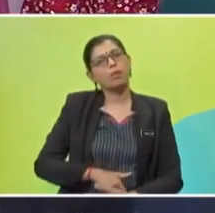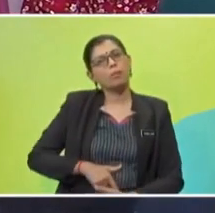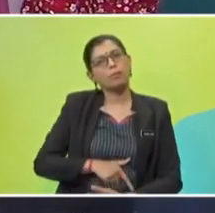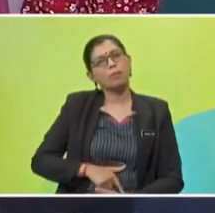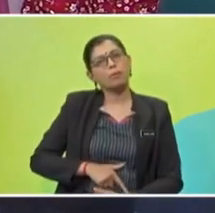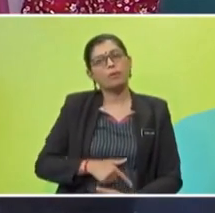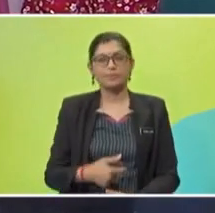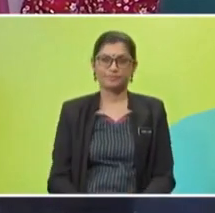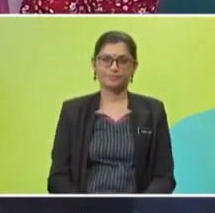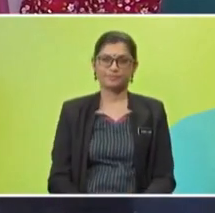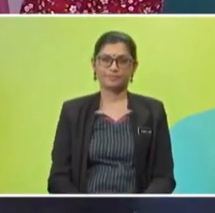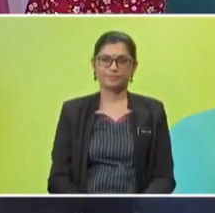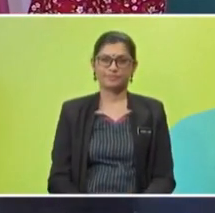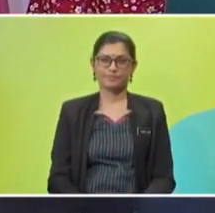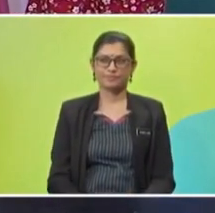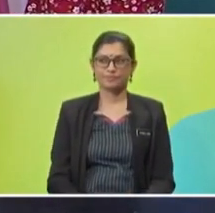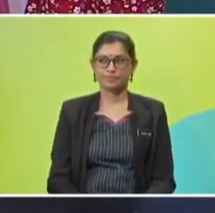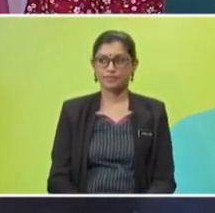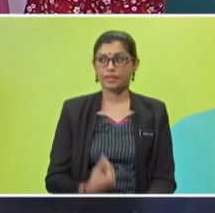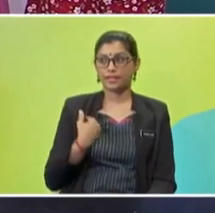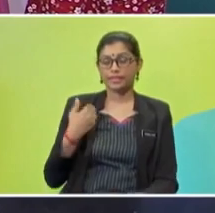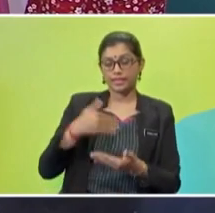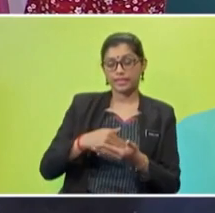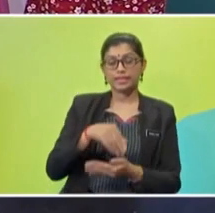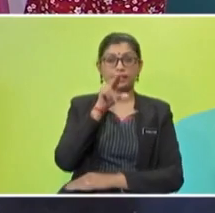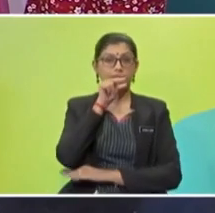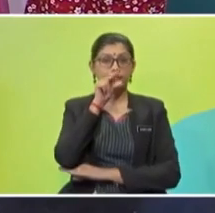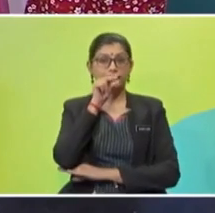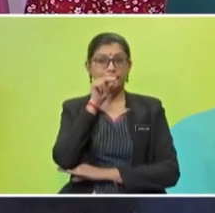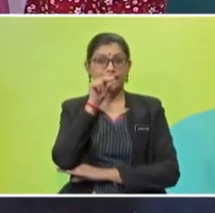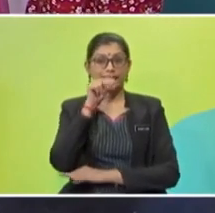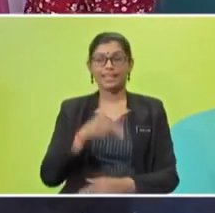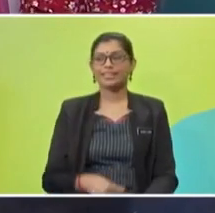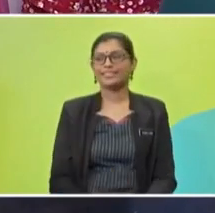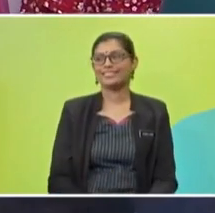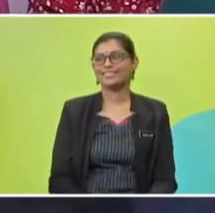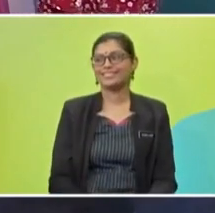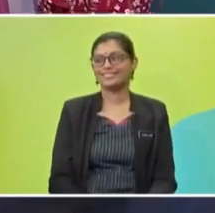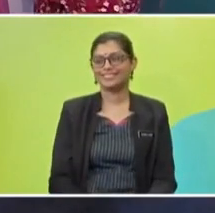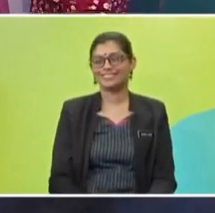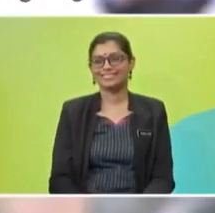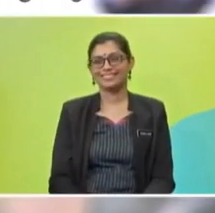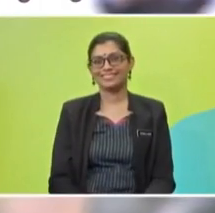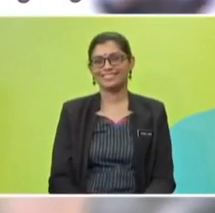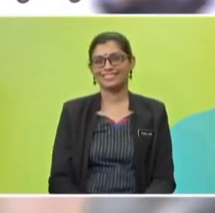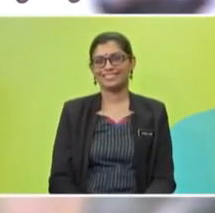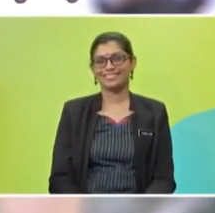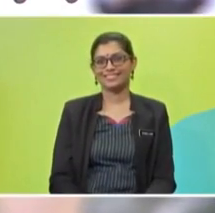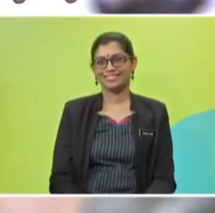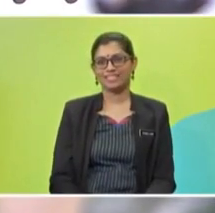Ahyani itu oke di kawan yo Oke ini Ali dengan Abu Oke selesai gereja